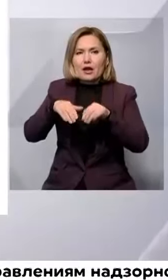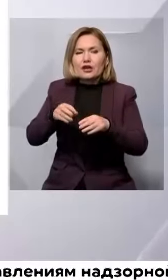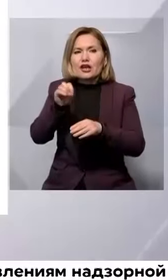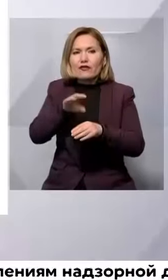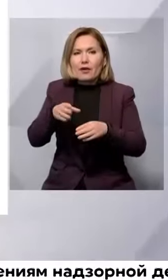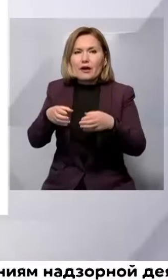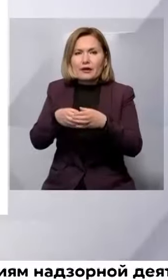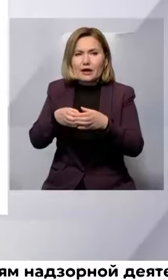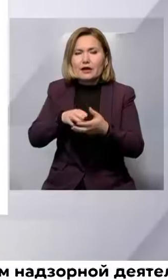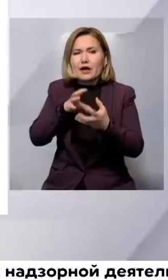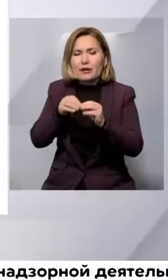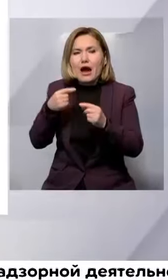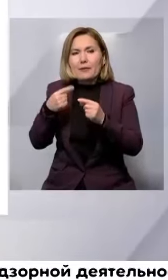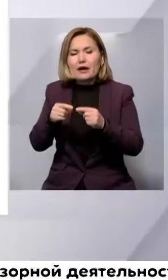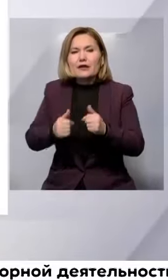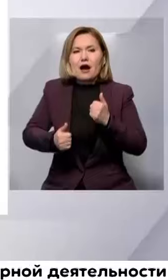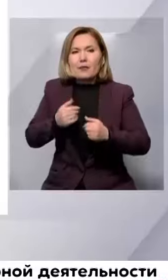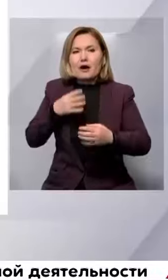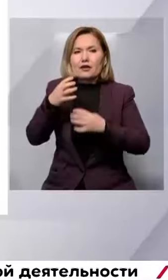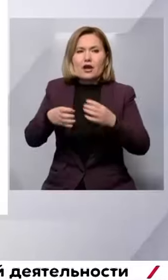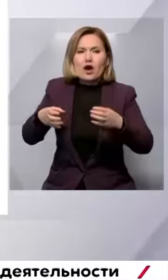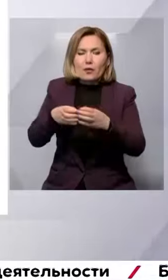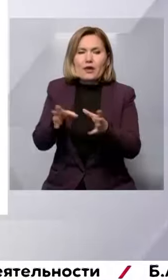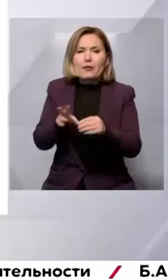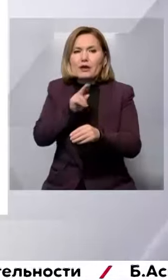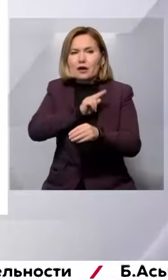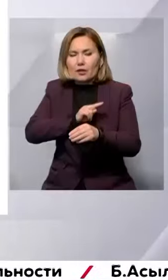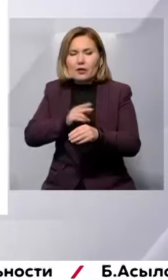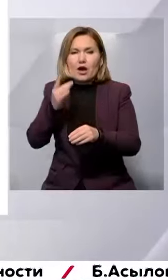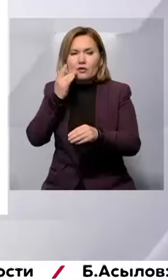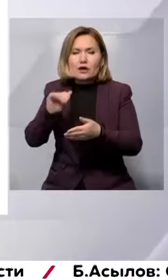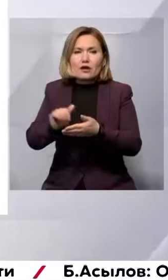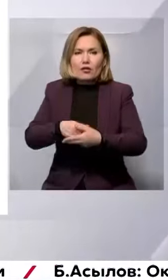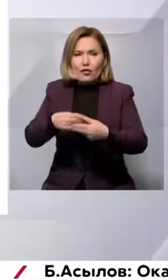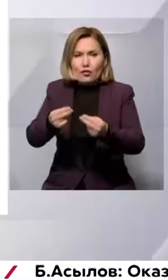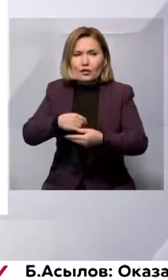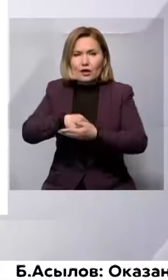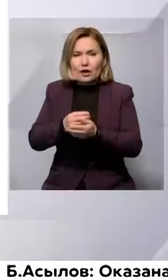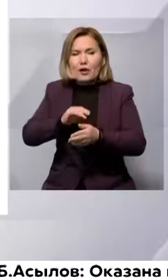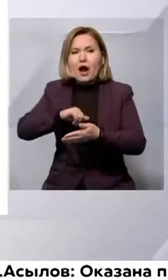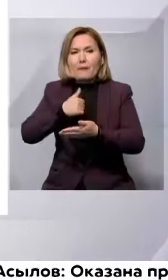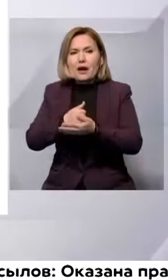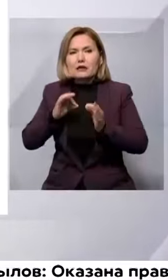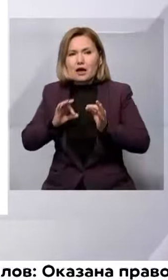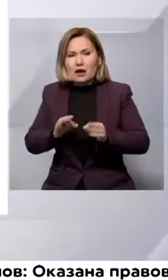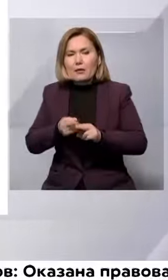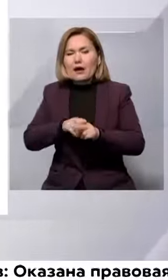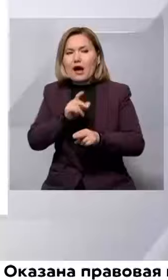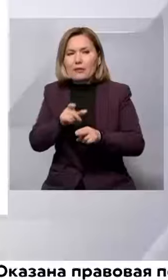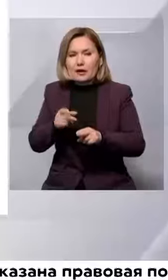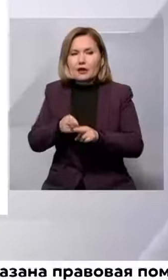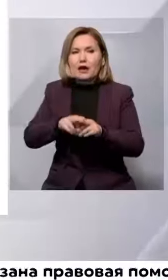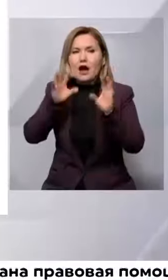кеңесі, Интерпол және басқа да беделді халықаралық ұйымдармен өзара түсіністікте қол жеткізілді. Бас прокурор сондай-ақ